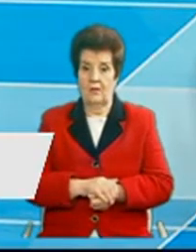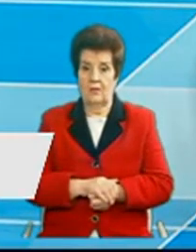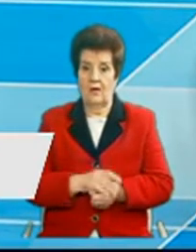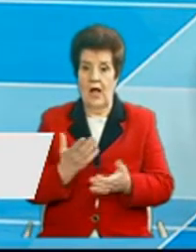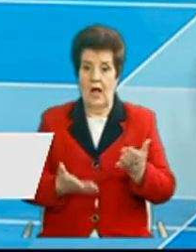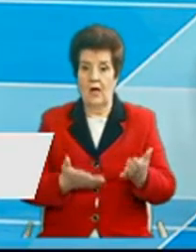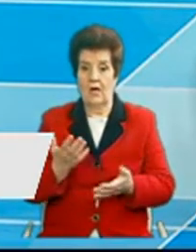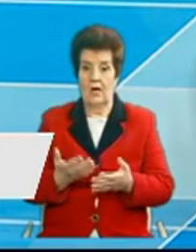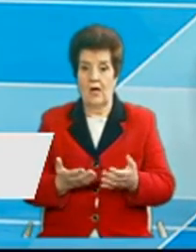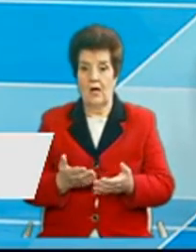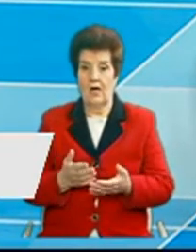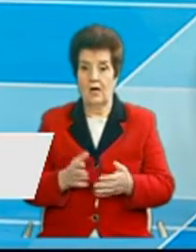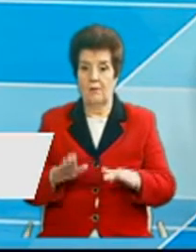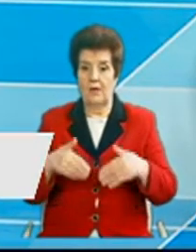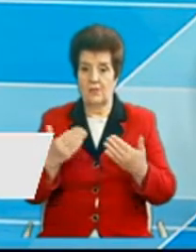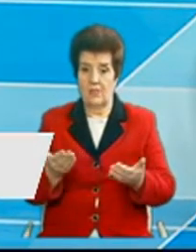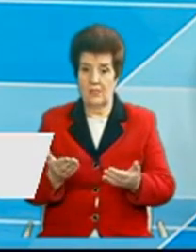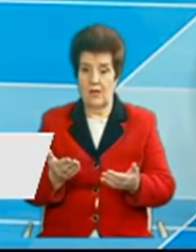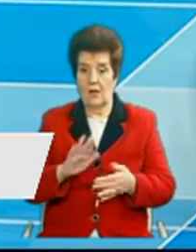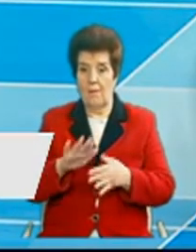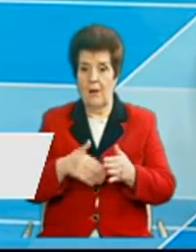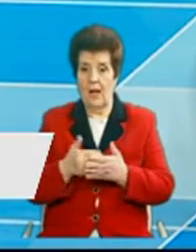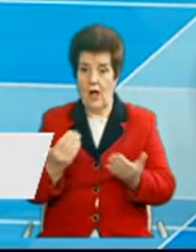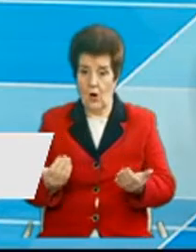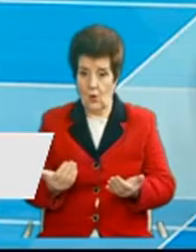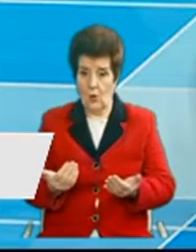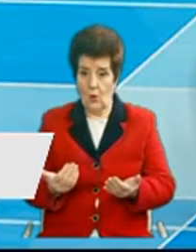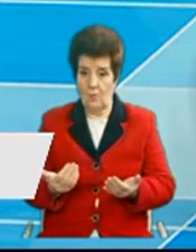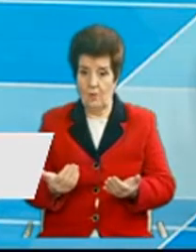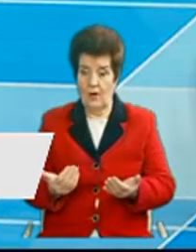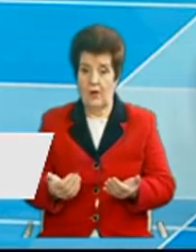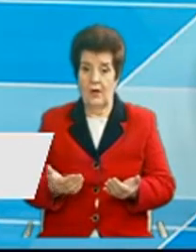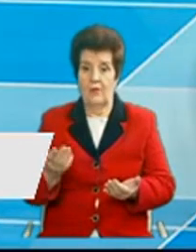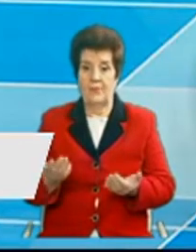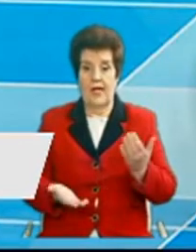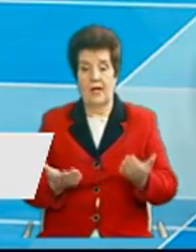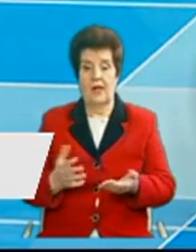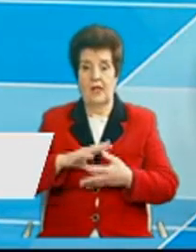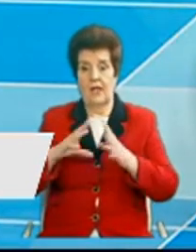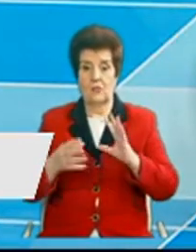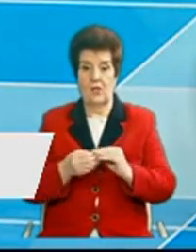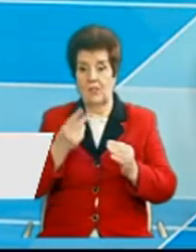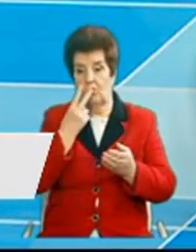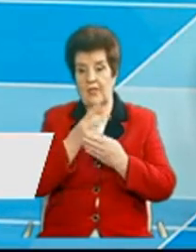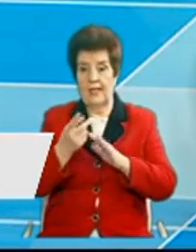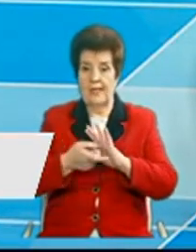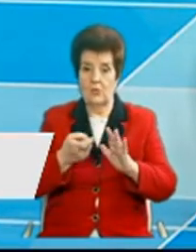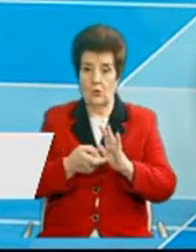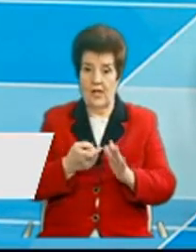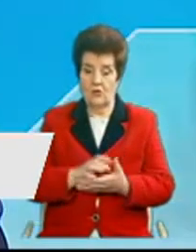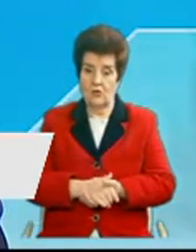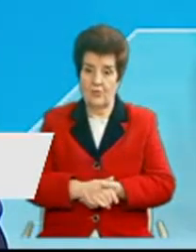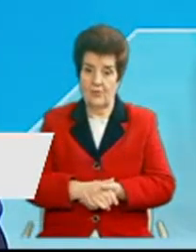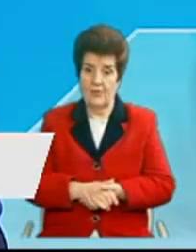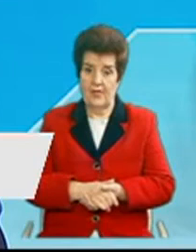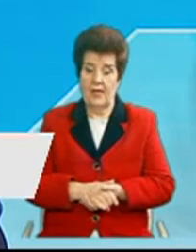de pensii, de salarii, de tot ce vorbeam până acum, pare să aibă succes dacă ne uităm la rezultatele din sondaje? Pare